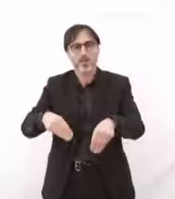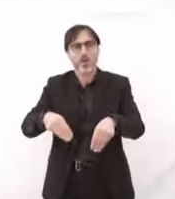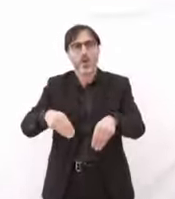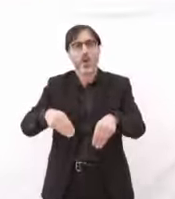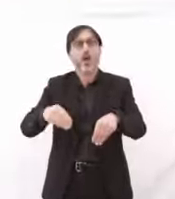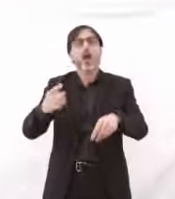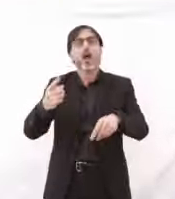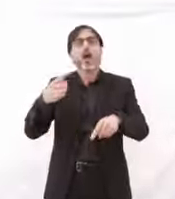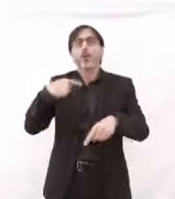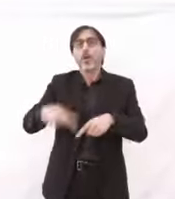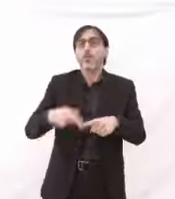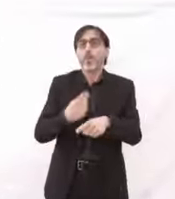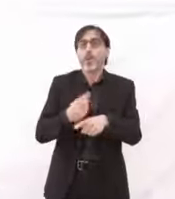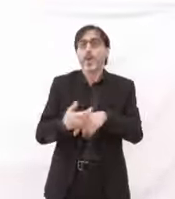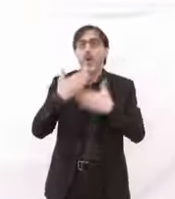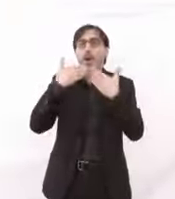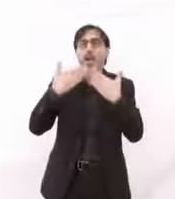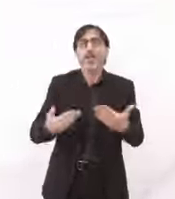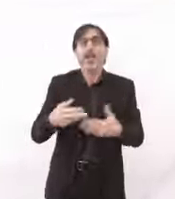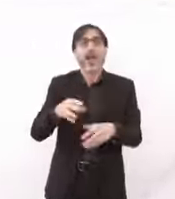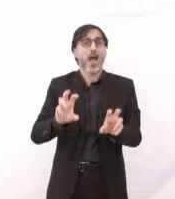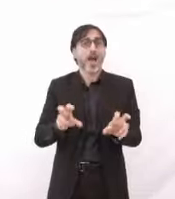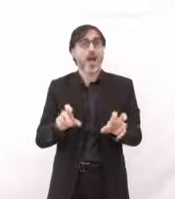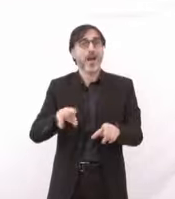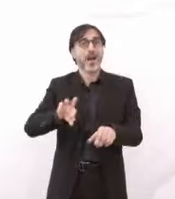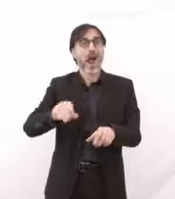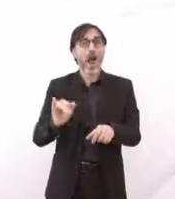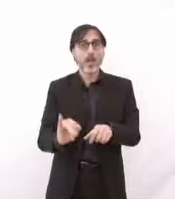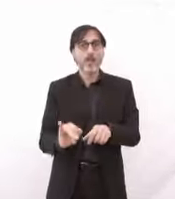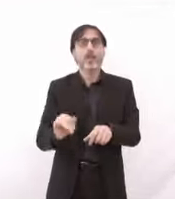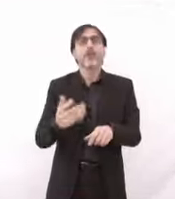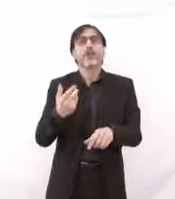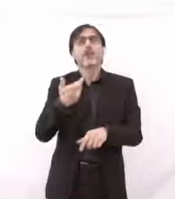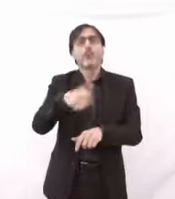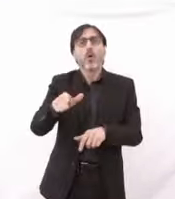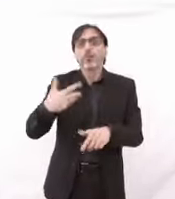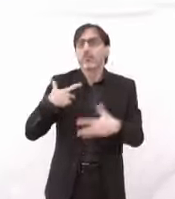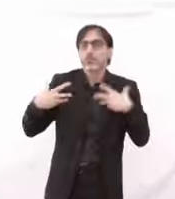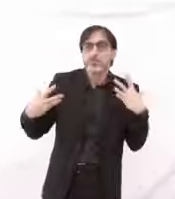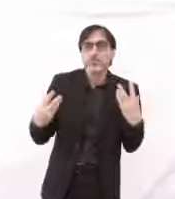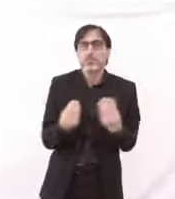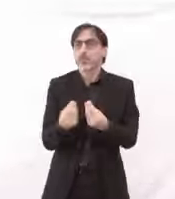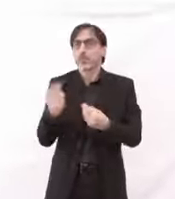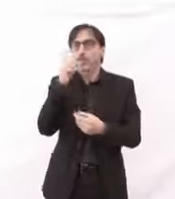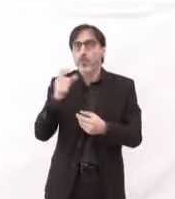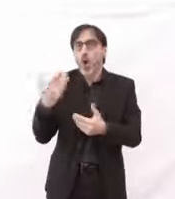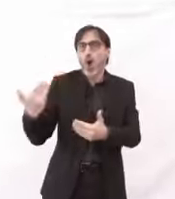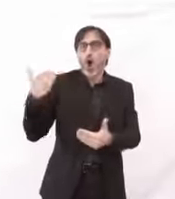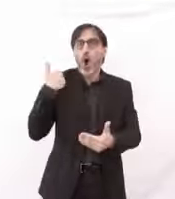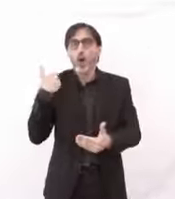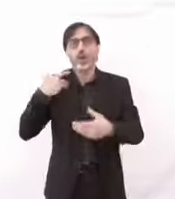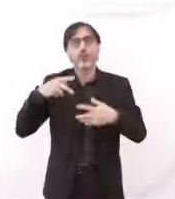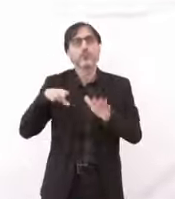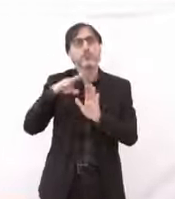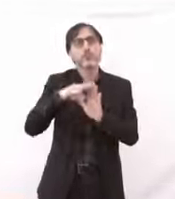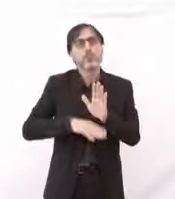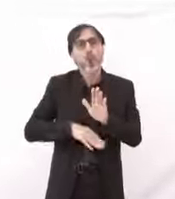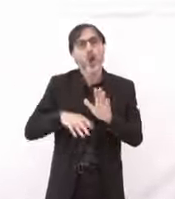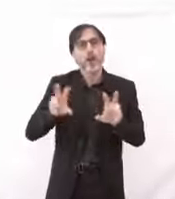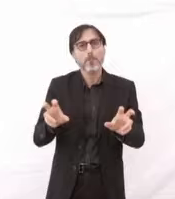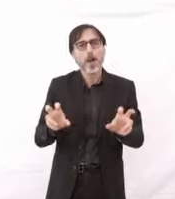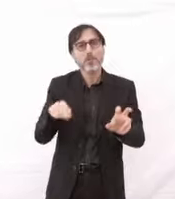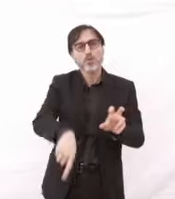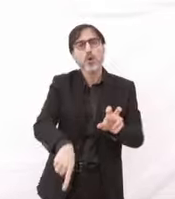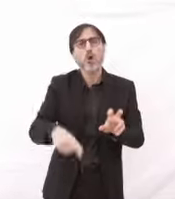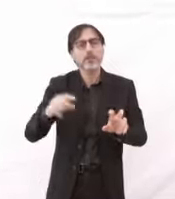Così come dobbiamo ringraziare davvero la RAI, che ci ha accompagnato negli scorsi giorni con una programmazione